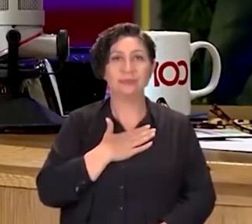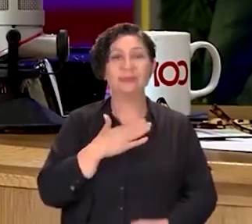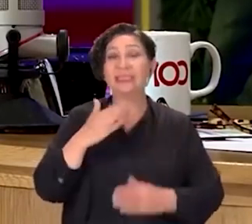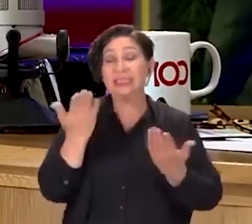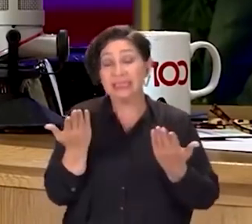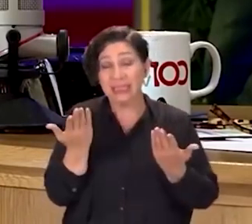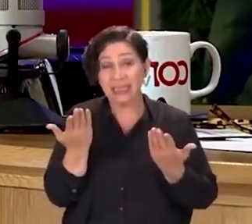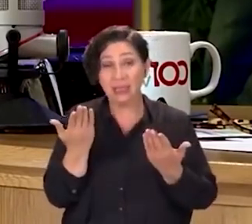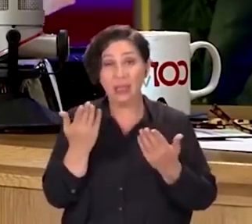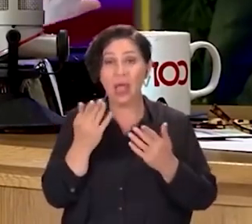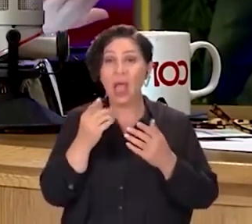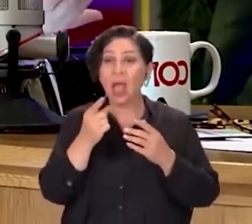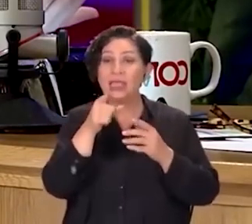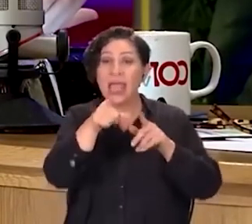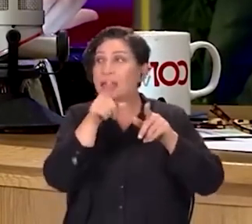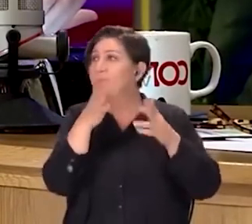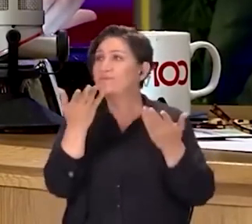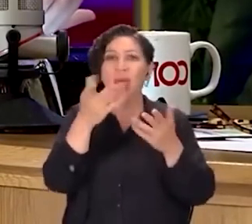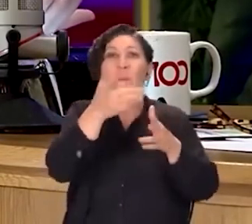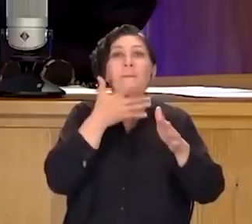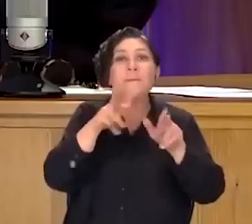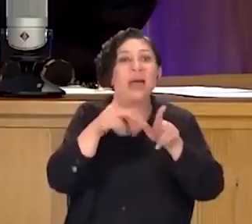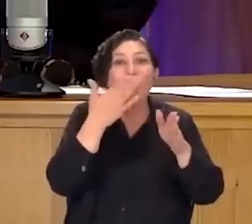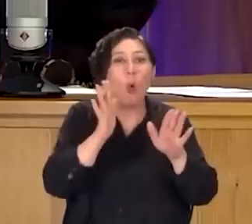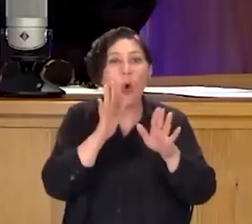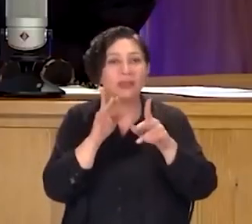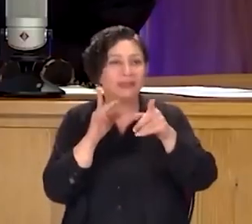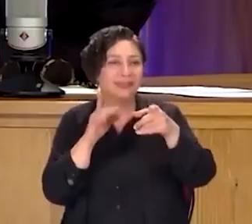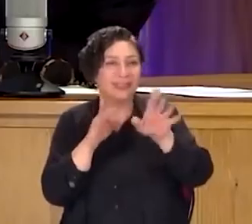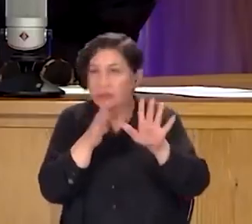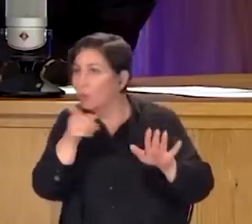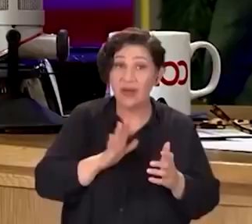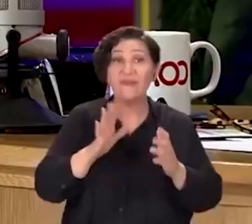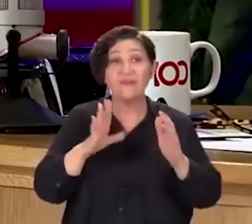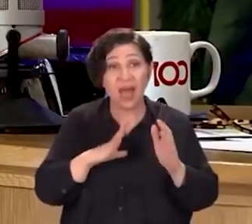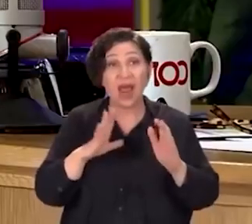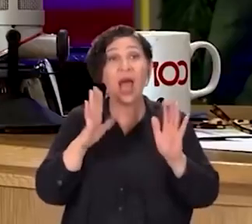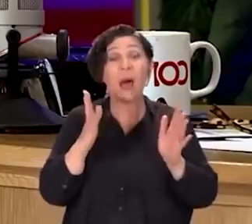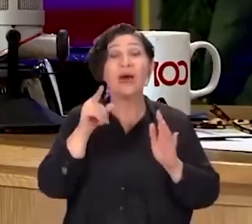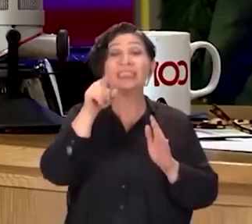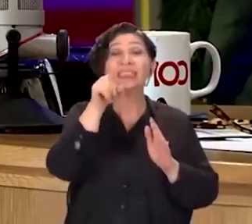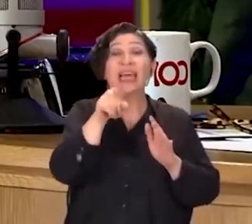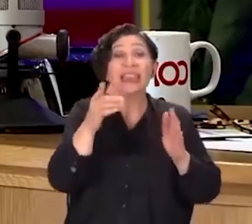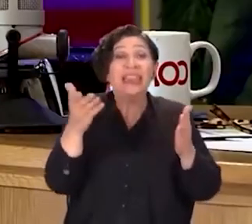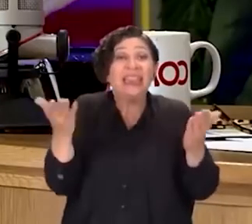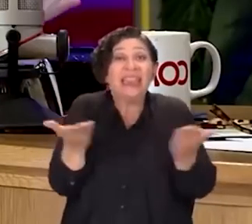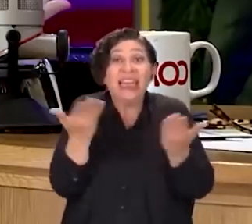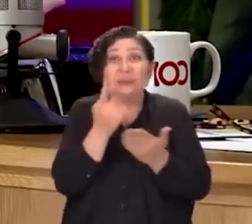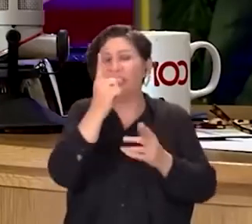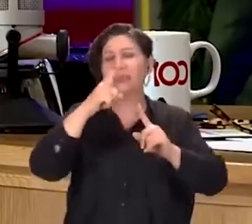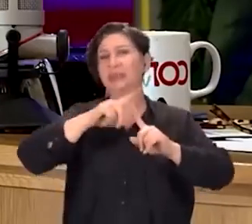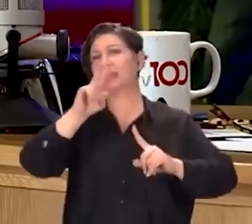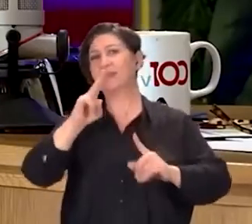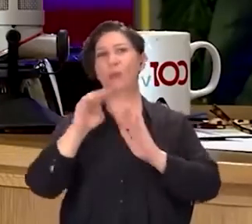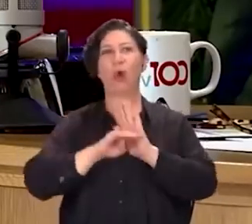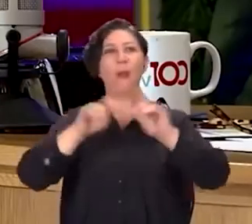Şöyle ki alternatifin yok yani, hayran oldum, sen nasıl bir